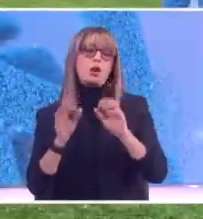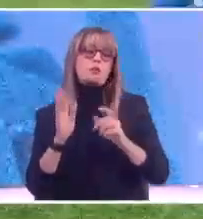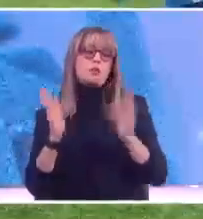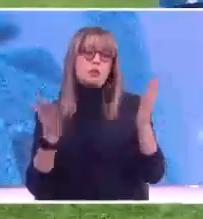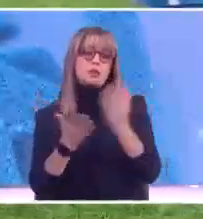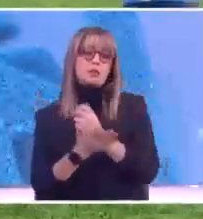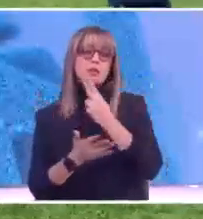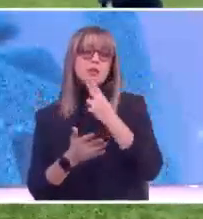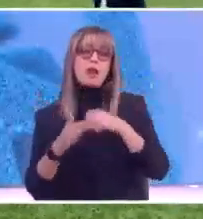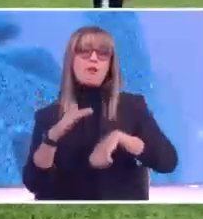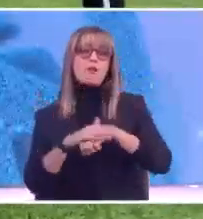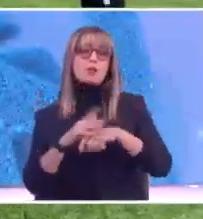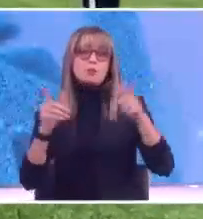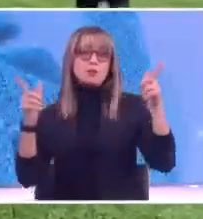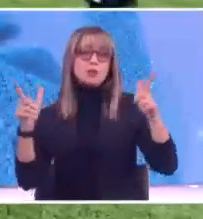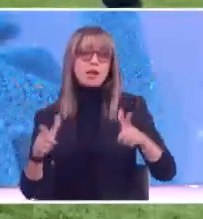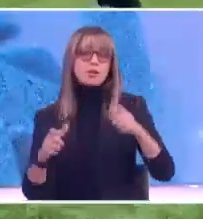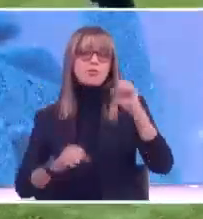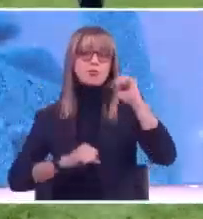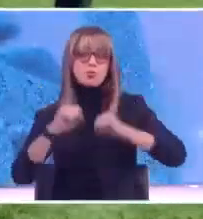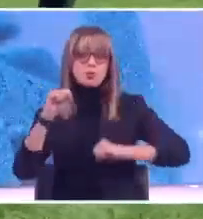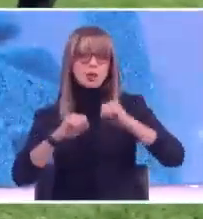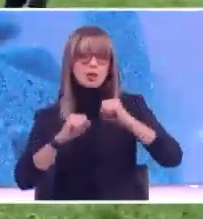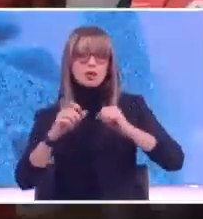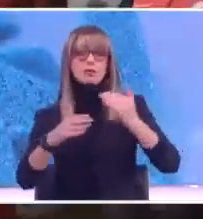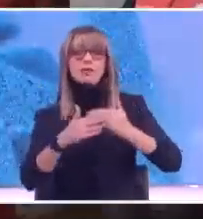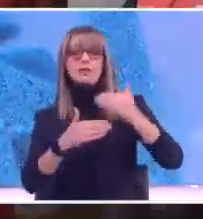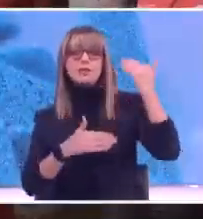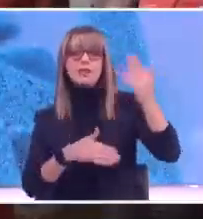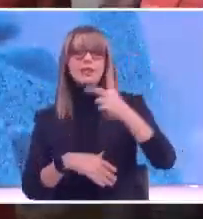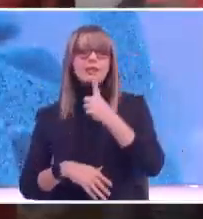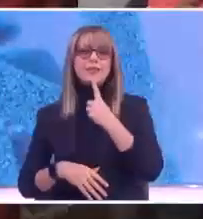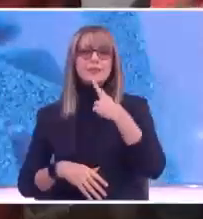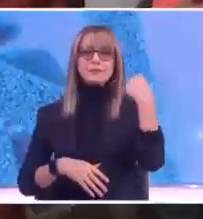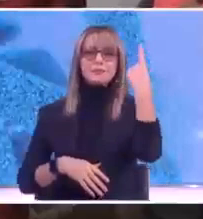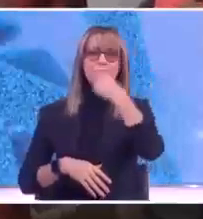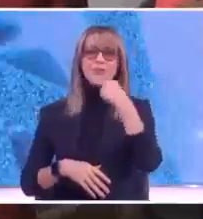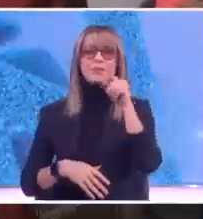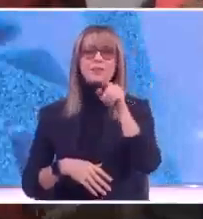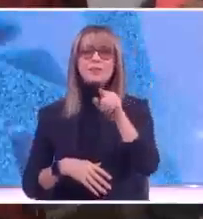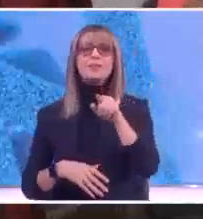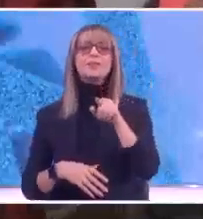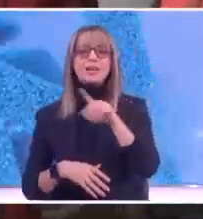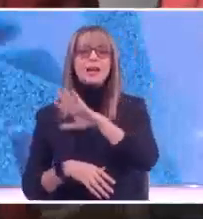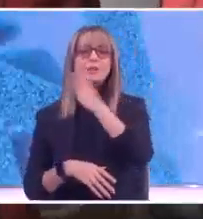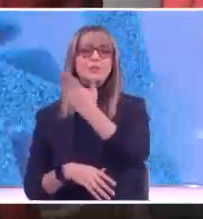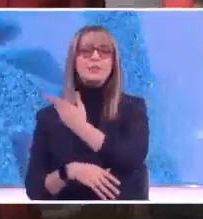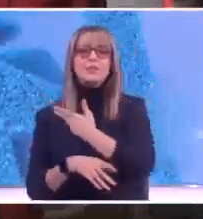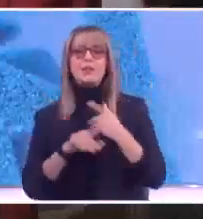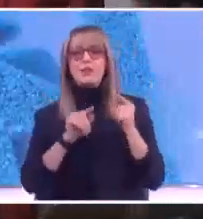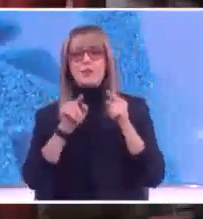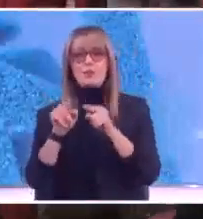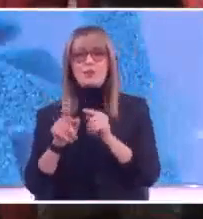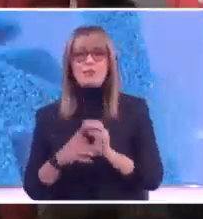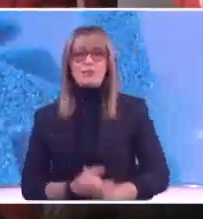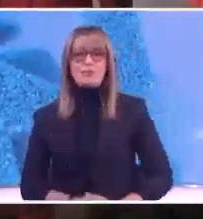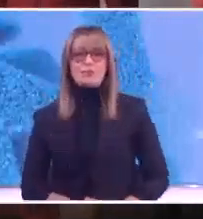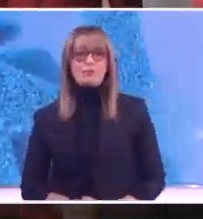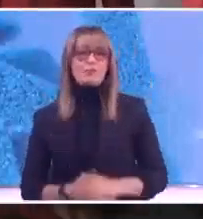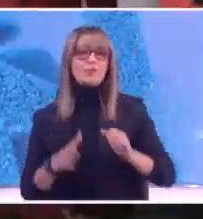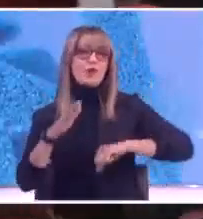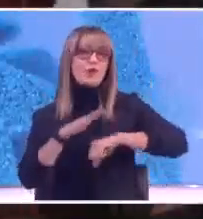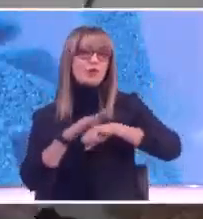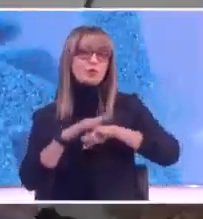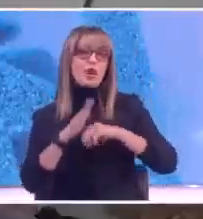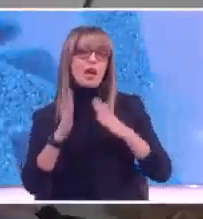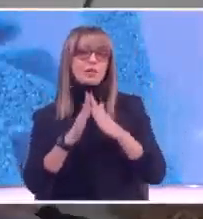futbolcular sahadaki mücadeleleri ve saha dışındaki sempatik tavırlarıyla yöre halkının da sevgisini kazandı.